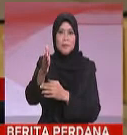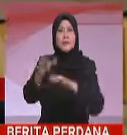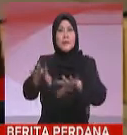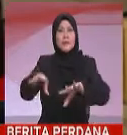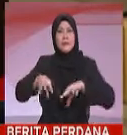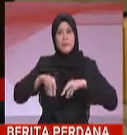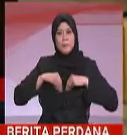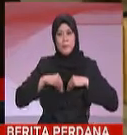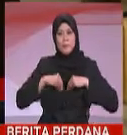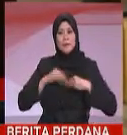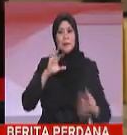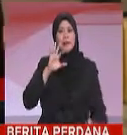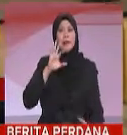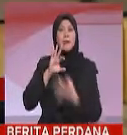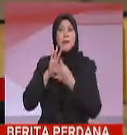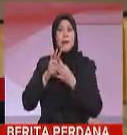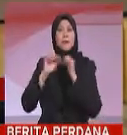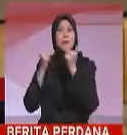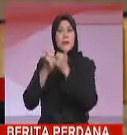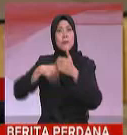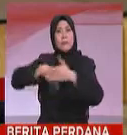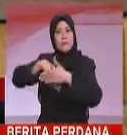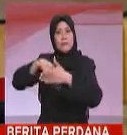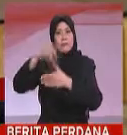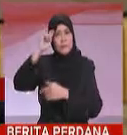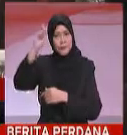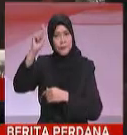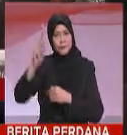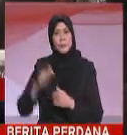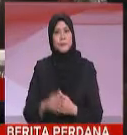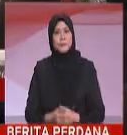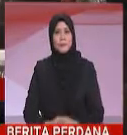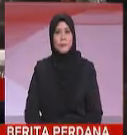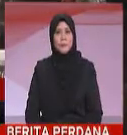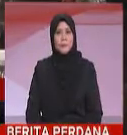diterima menjadi ahli gabungan Persatuan Bola Sepak Negeri Terengganu. InsyaAllah.